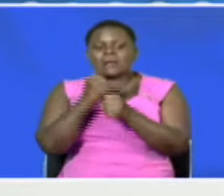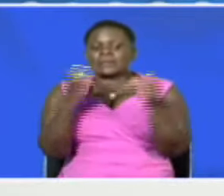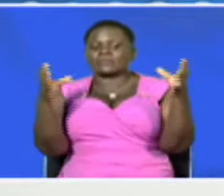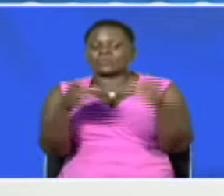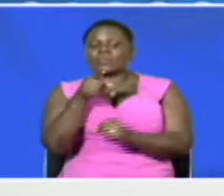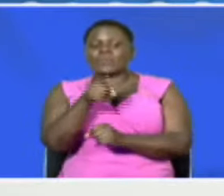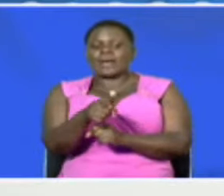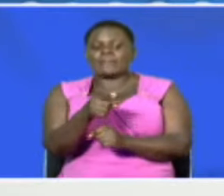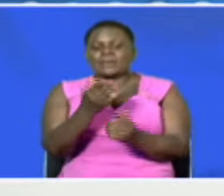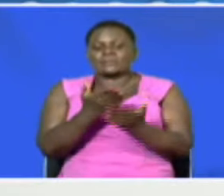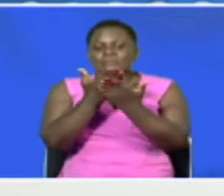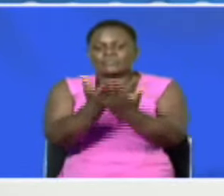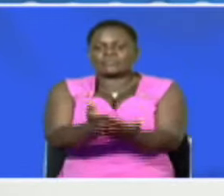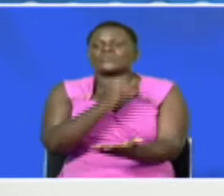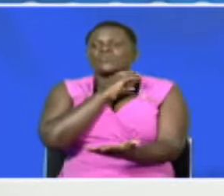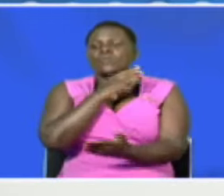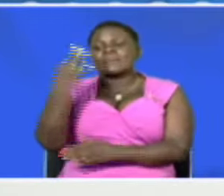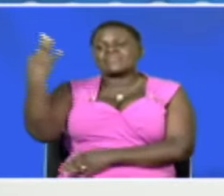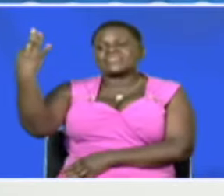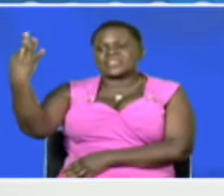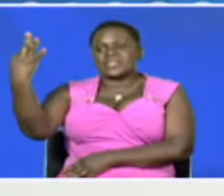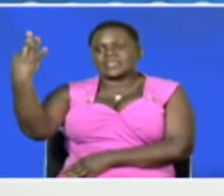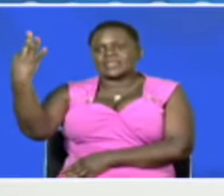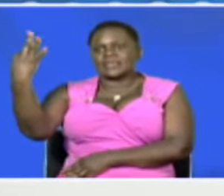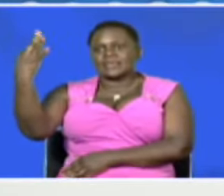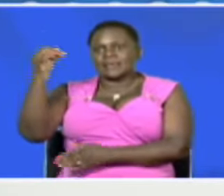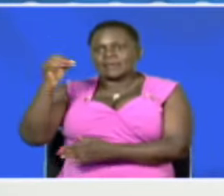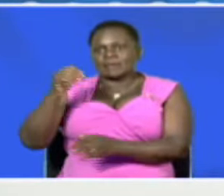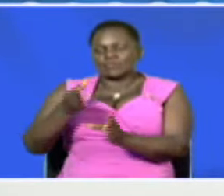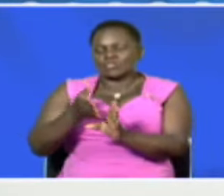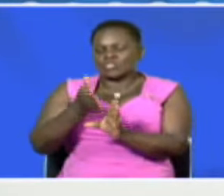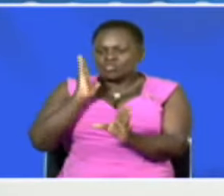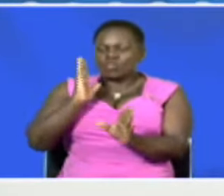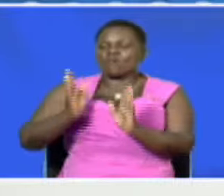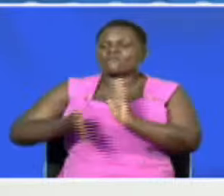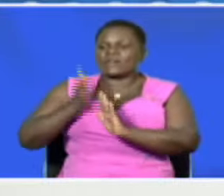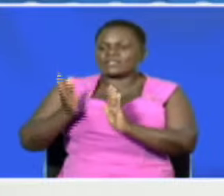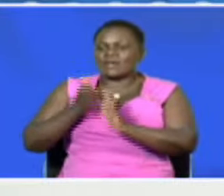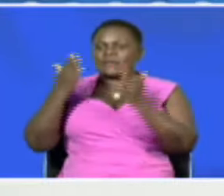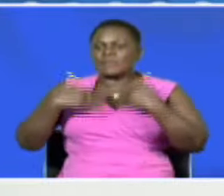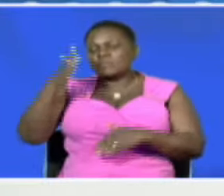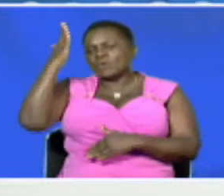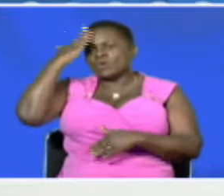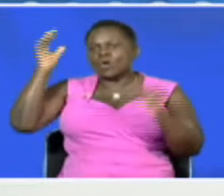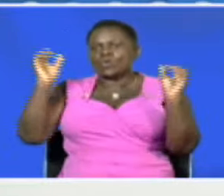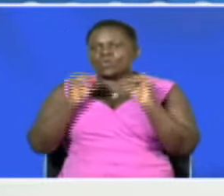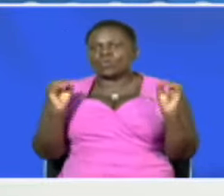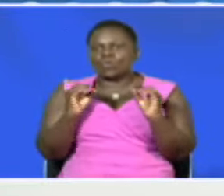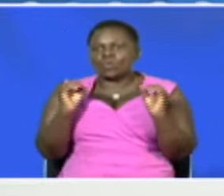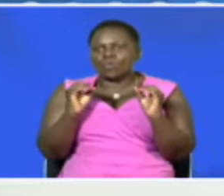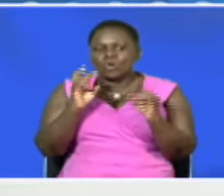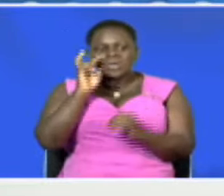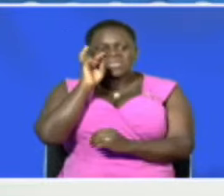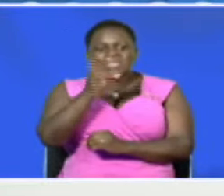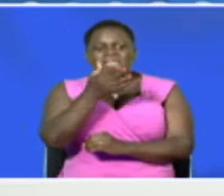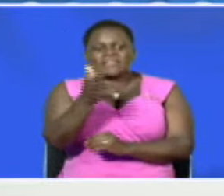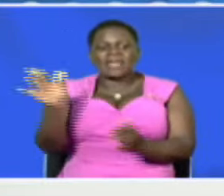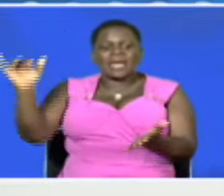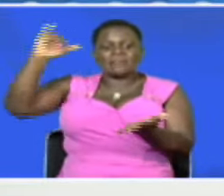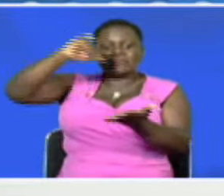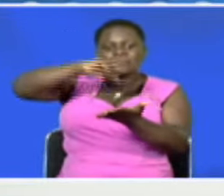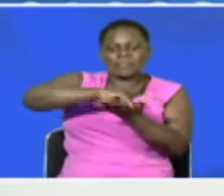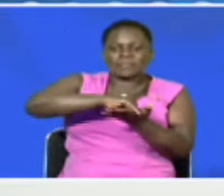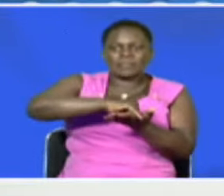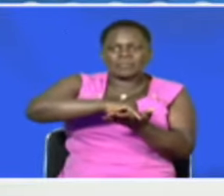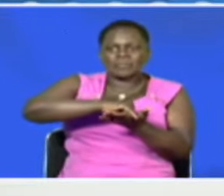hao wamewasilisha malalamiko matatu ikiwemo kuondolewa mara moja kwa watu wasiojulikana ambao wameonekana katika uwanja wa ndege